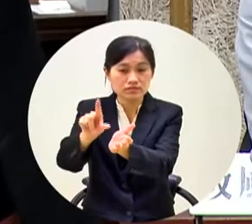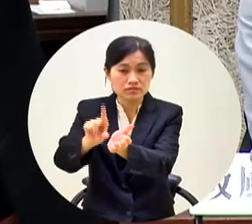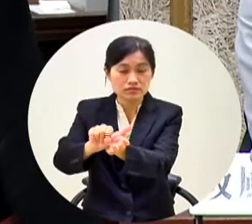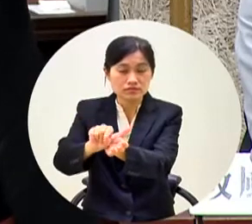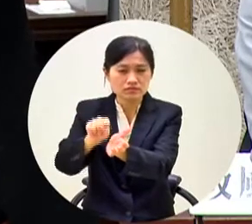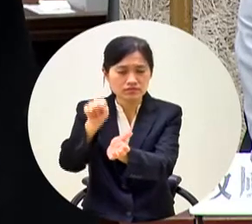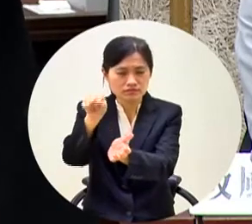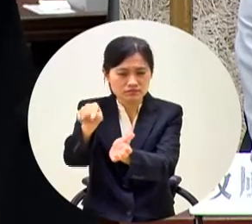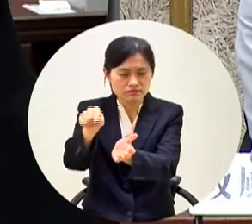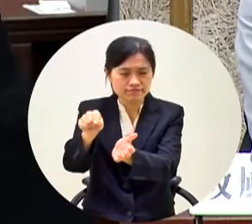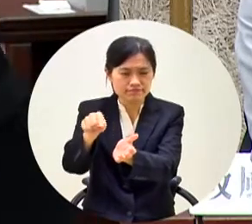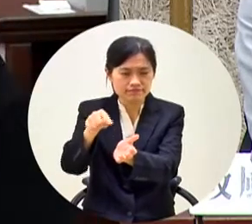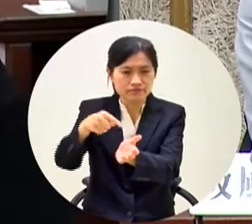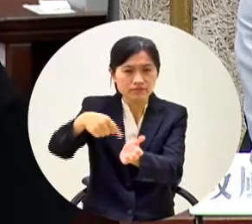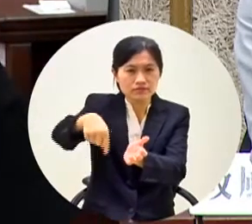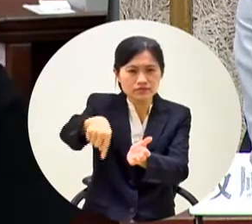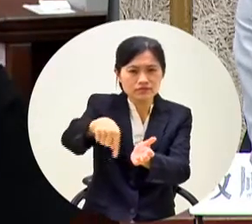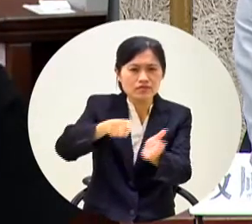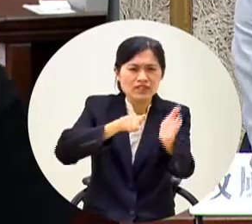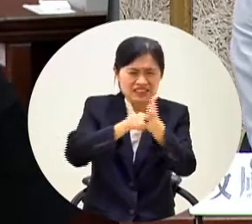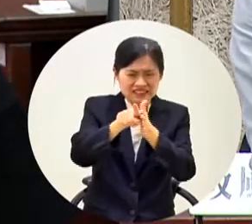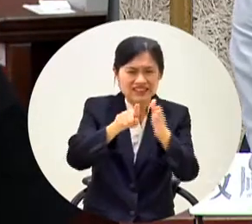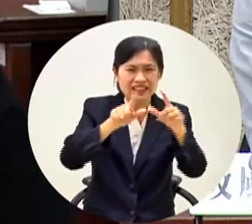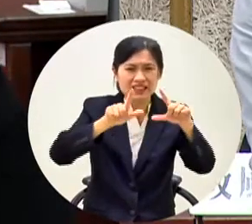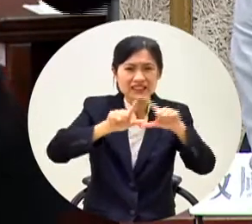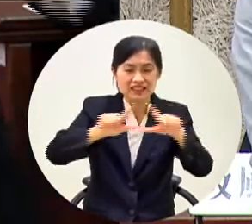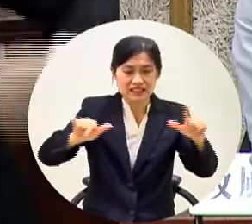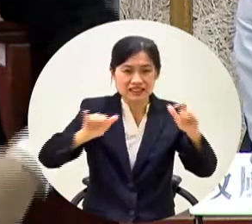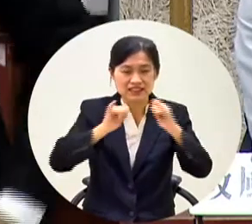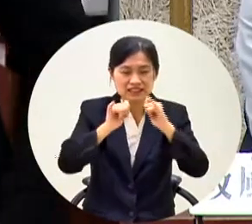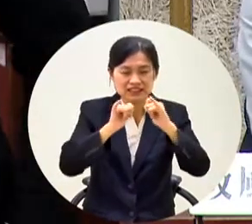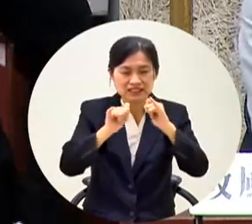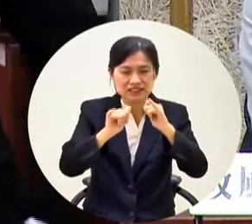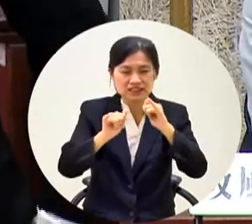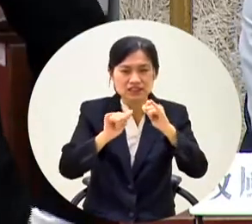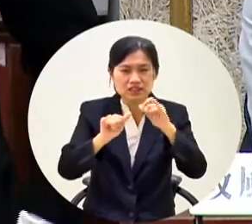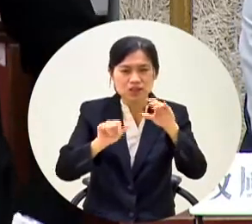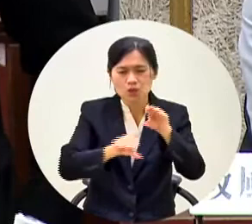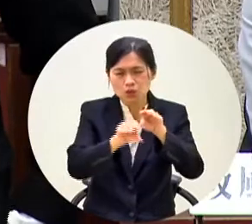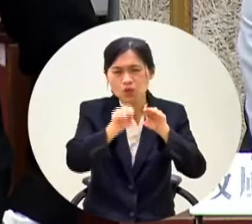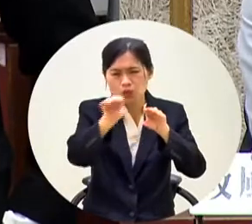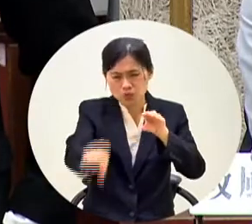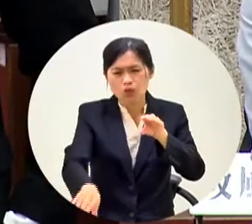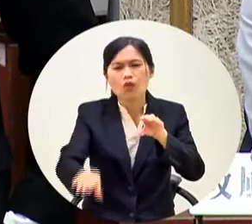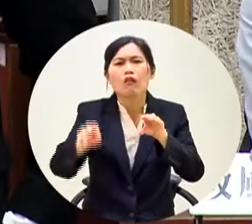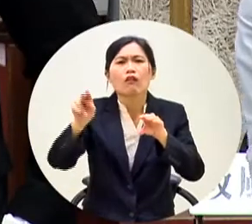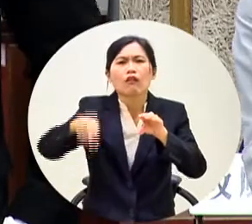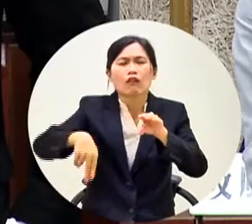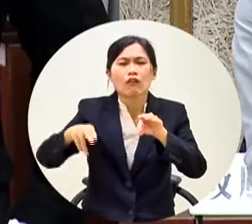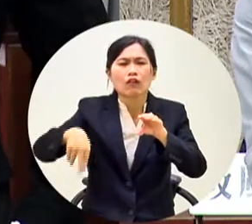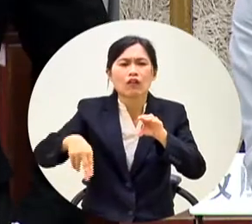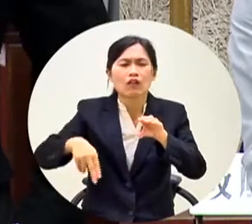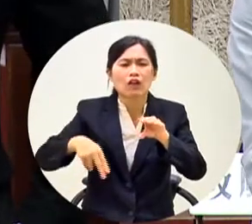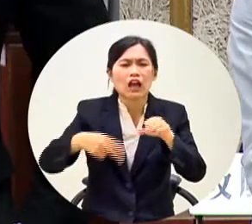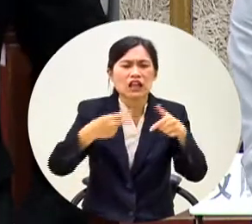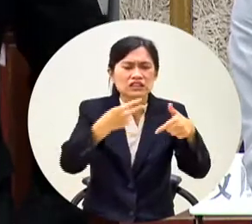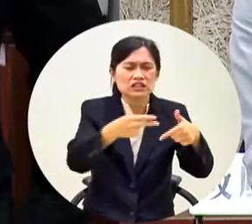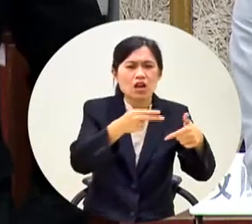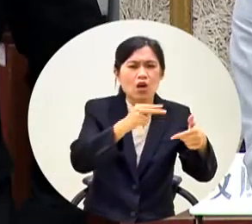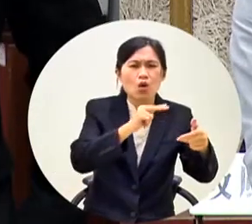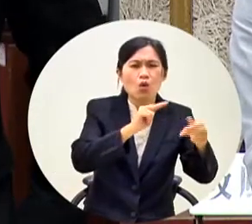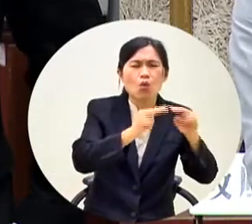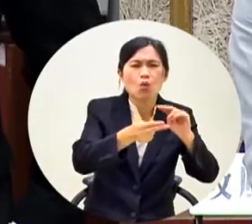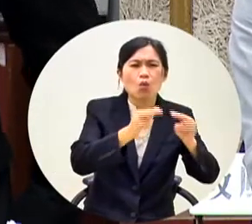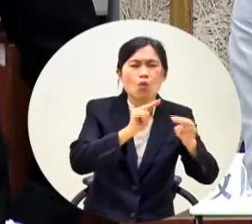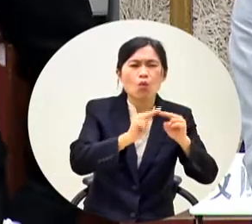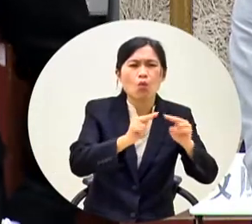伫大社遐就会当来，莫佮来钱带按这个林务这个交流道。哦，减少安尼交流量伫遮嘛，啊，甚至比如讲下班